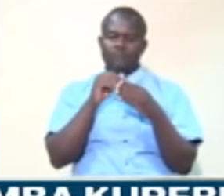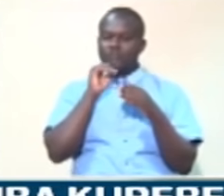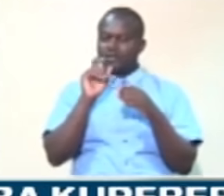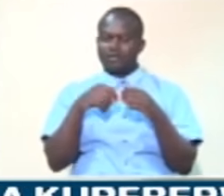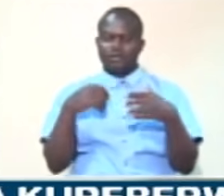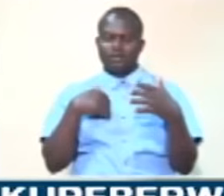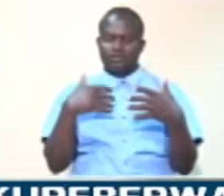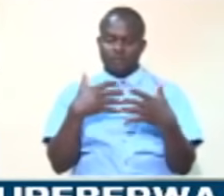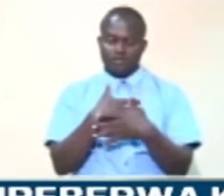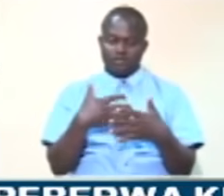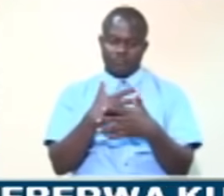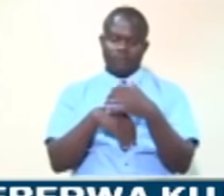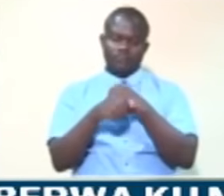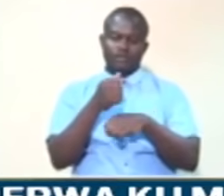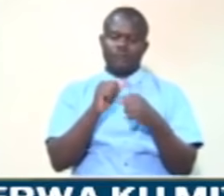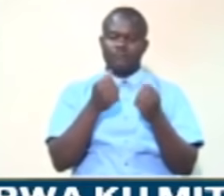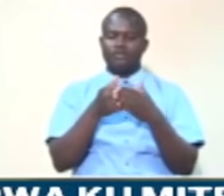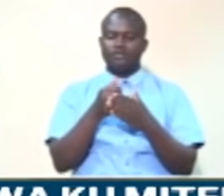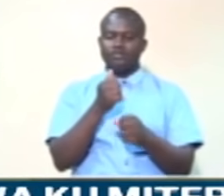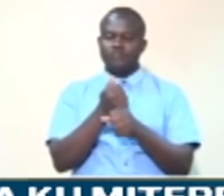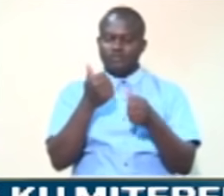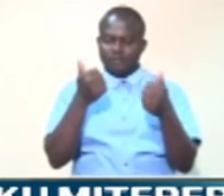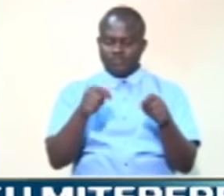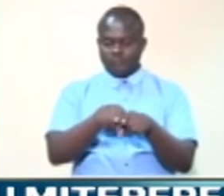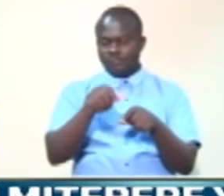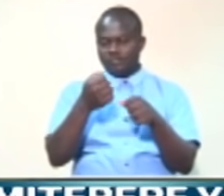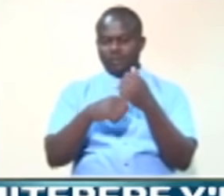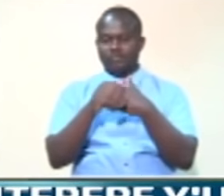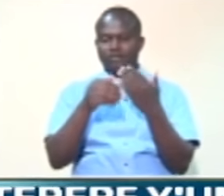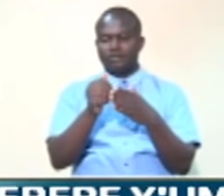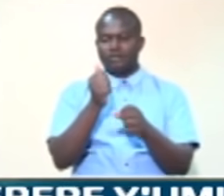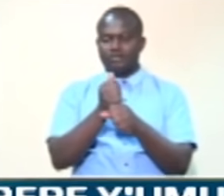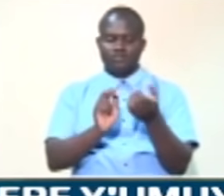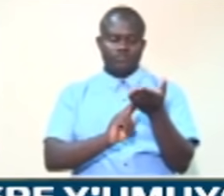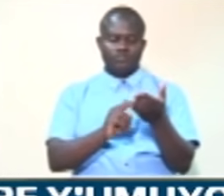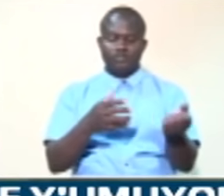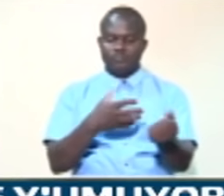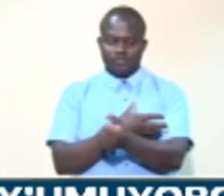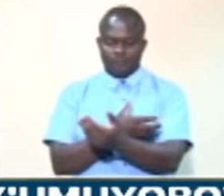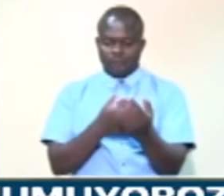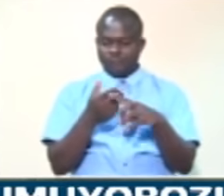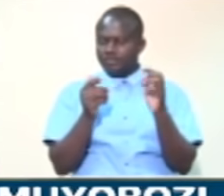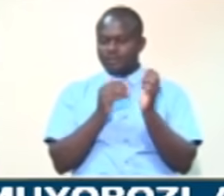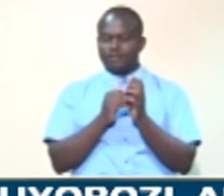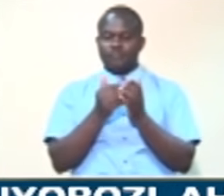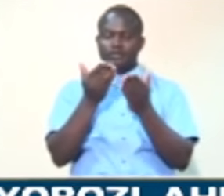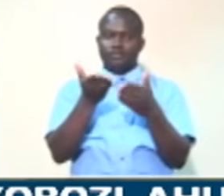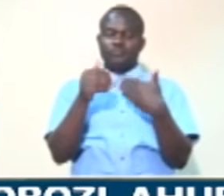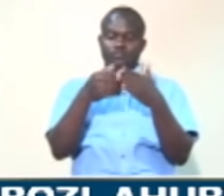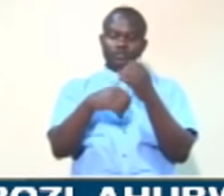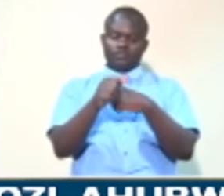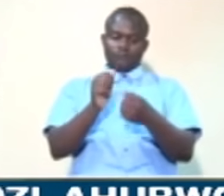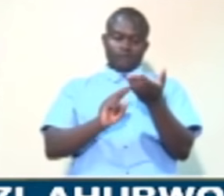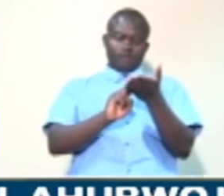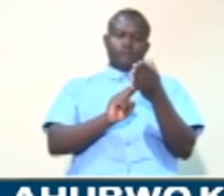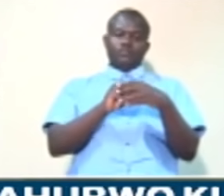gutinyuka. Iki gikorwa ni igikorwa cy'ubugiraneza nk'ibindi bikorwa byose abantu bakora bakoresheje ubushobozi, ariko iki ngiki cyo ni igikorwa